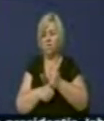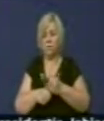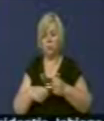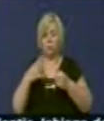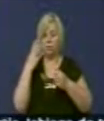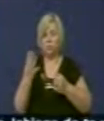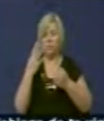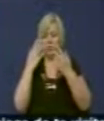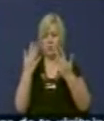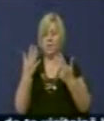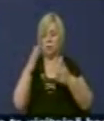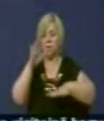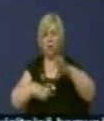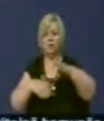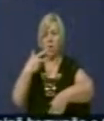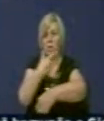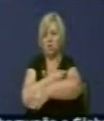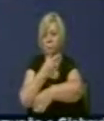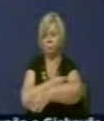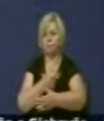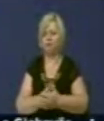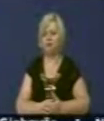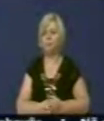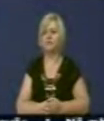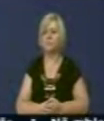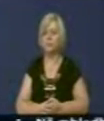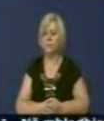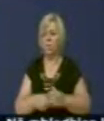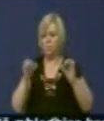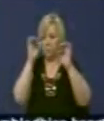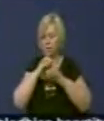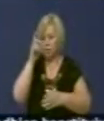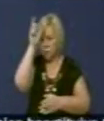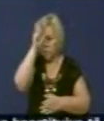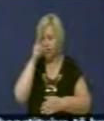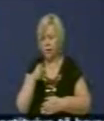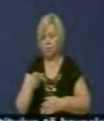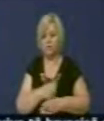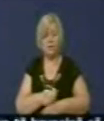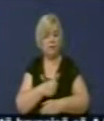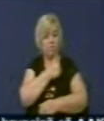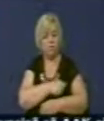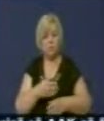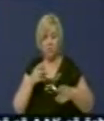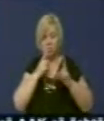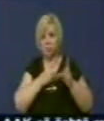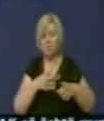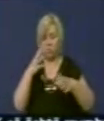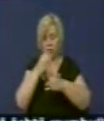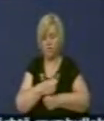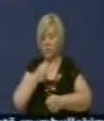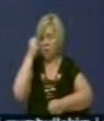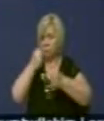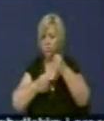zun 48 kg drogë nga policia e Kosovës, krimi jashtë sistemit dështoi. Mirëpo ishte krimi brenda